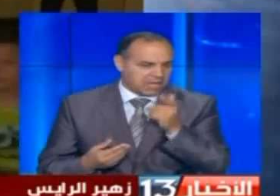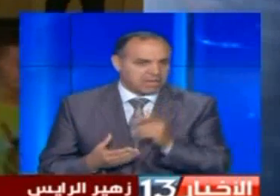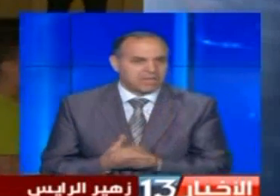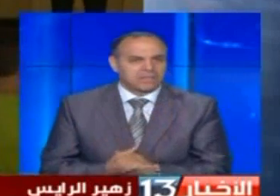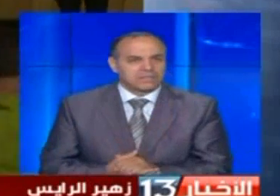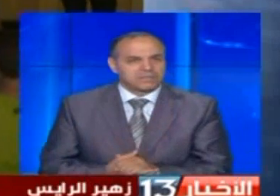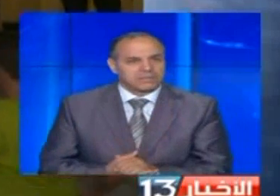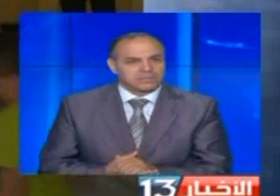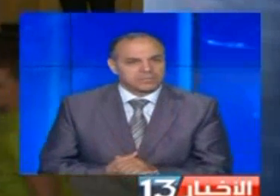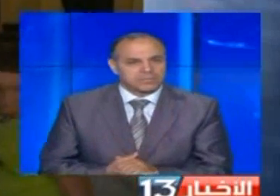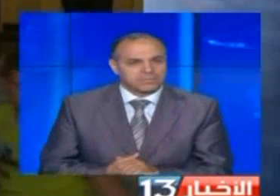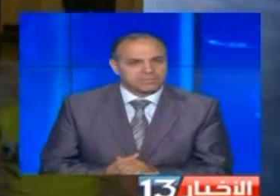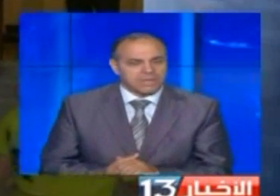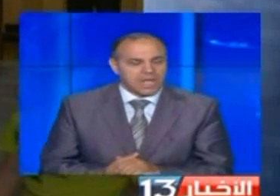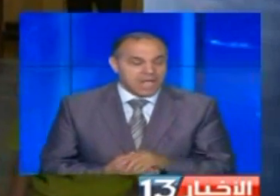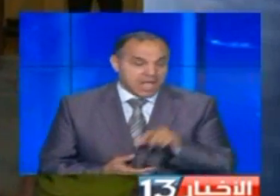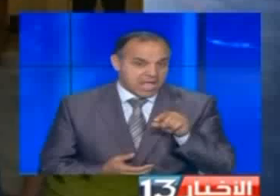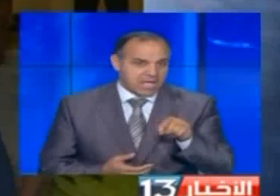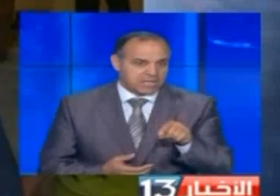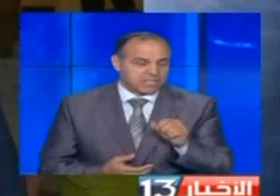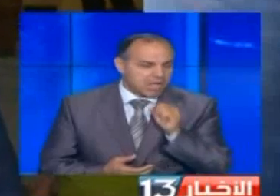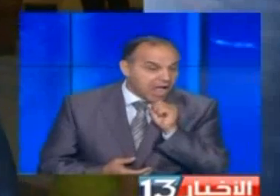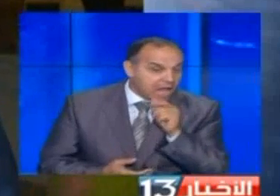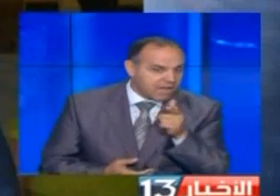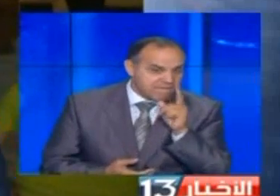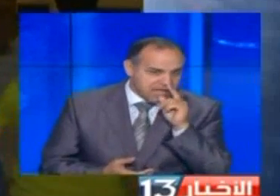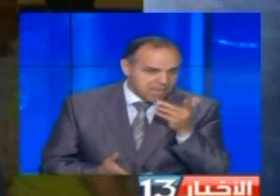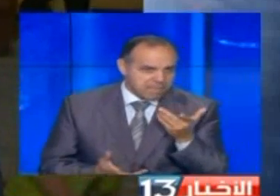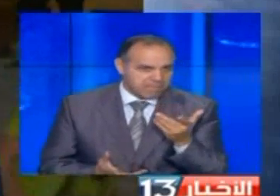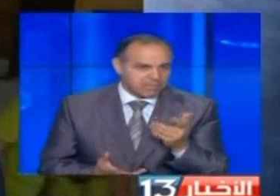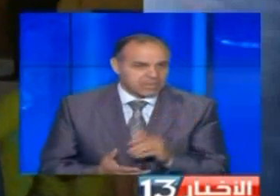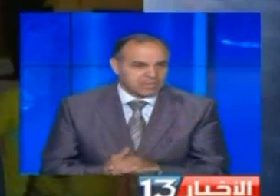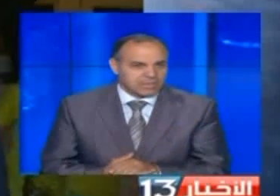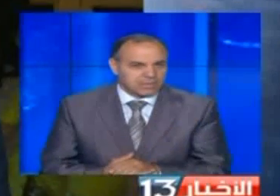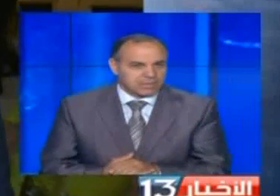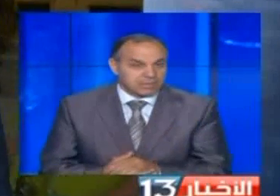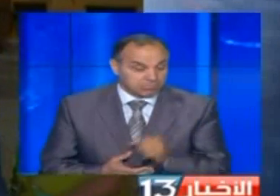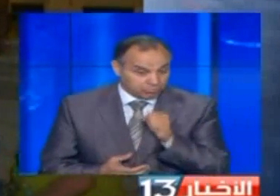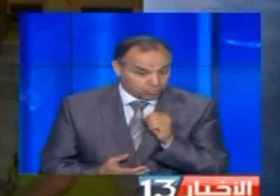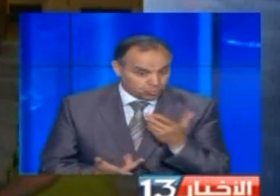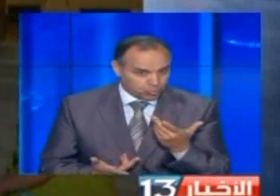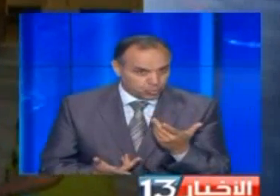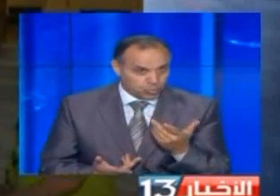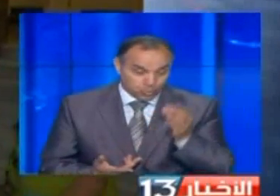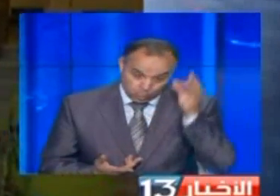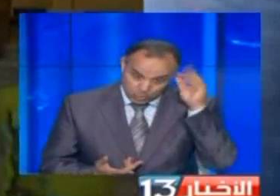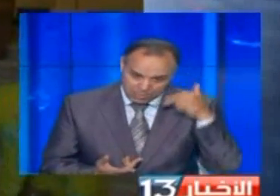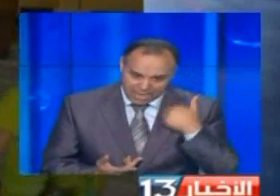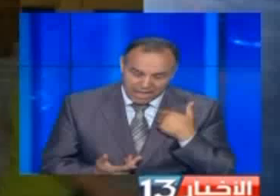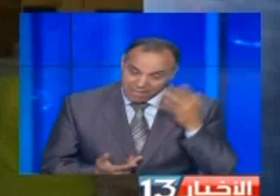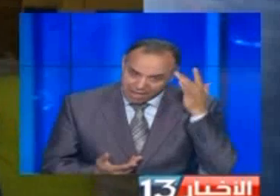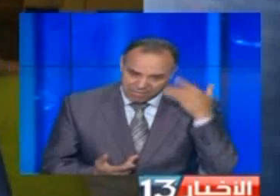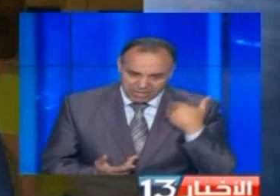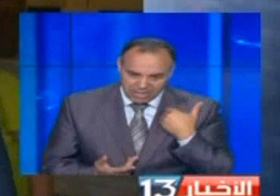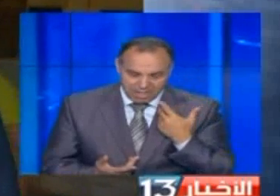ثم انه الحاجات هذه الطربية وخاصة كي تبدا حاجات زادة طربية لازم طربية وزيد تونسية،